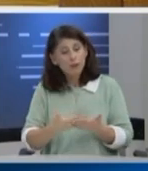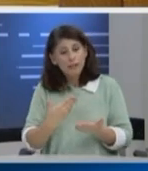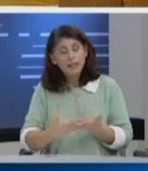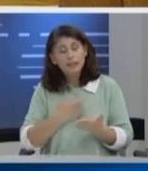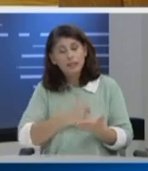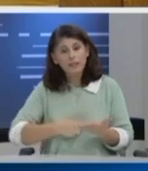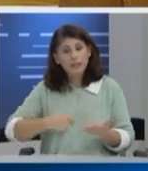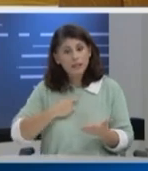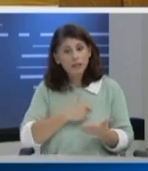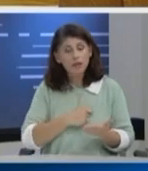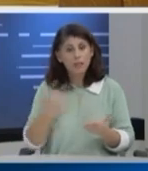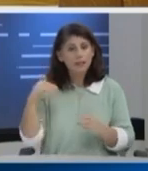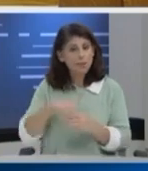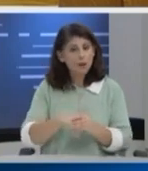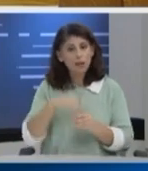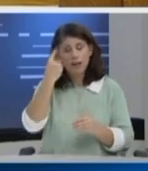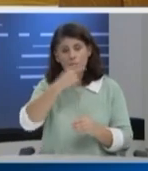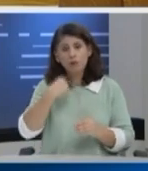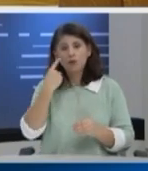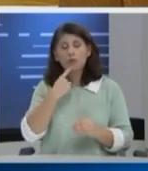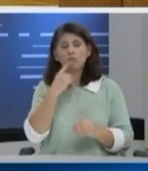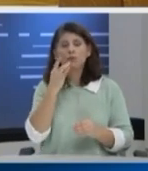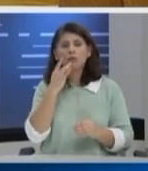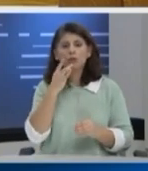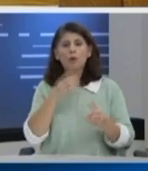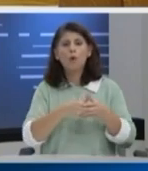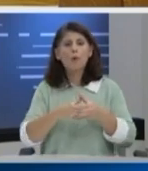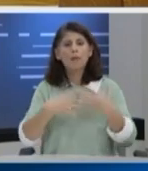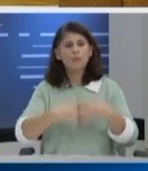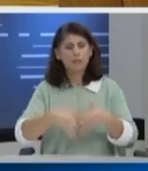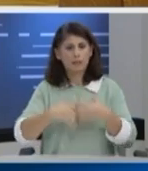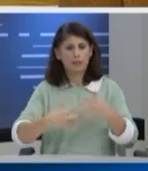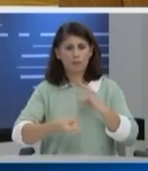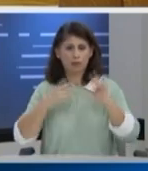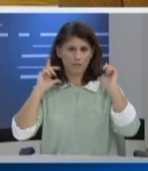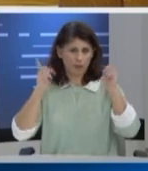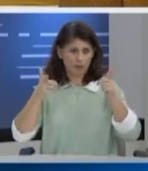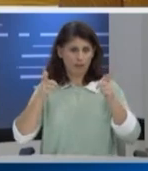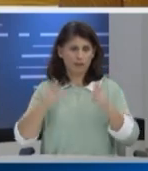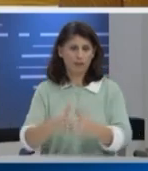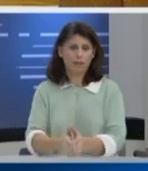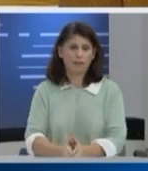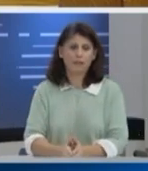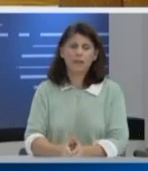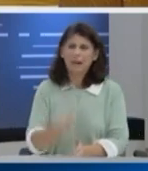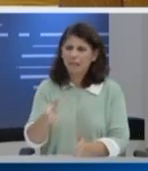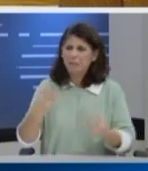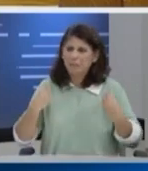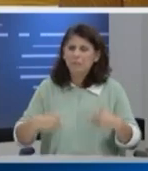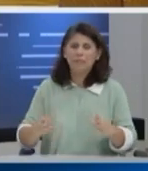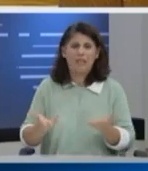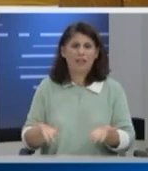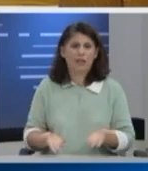δυστυχώς από την εμπλοκή προσώπων του σκληρού κομματικού μηχανισμού της Νέας Δημοκρατίας σε αυτές τις